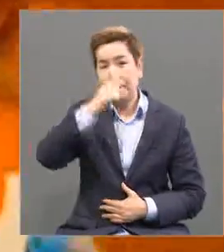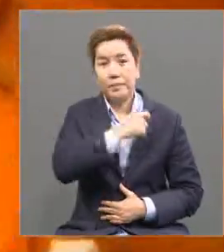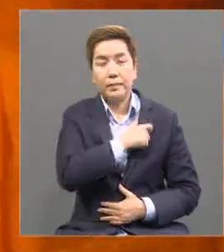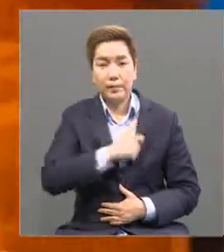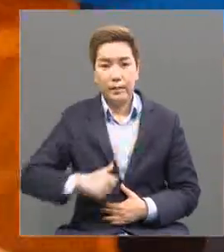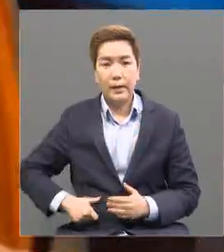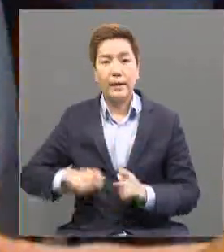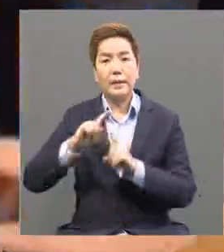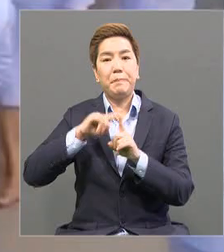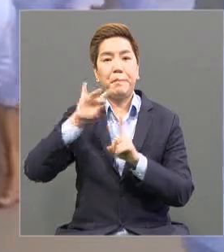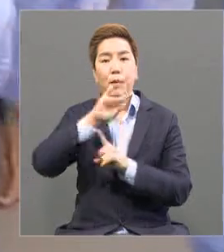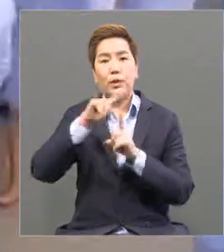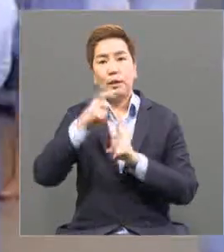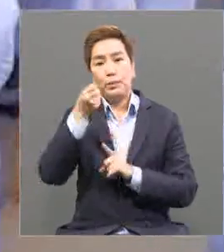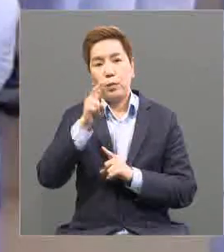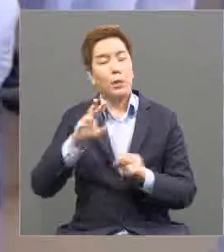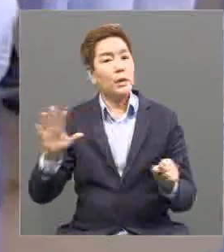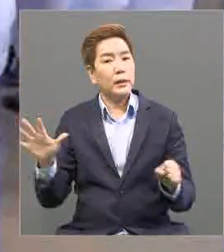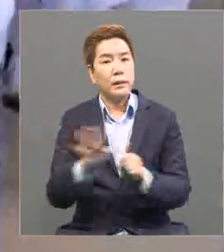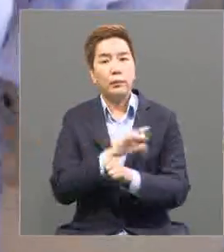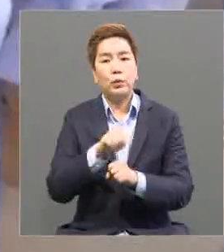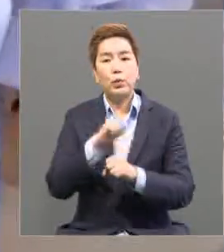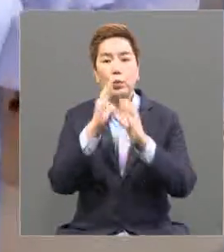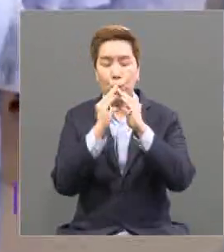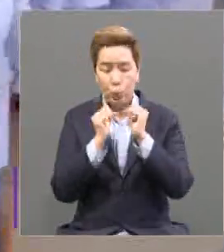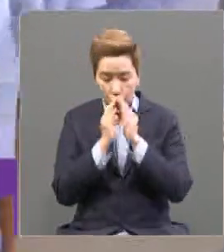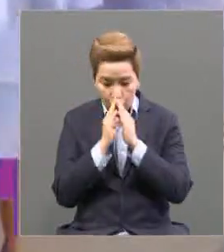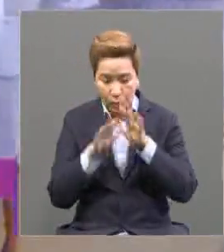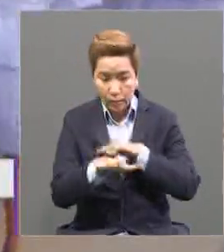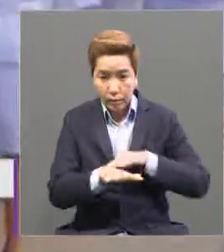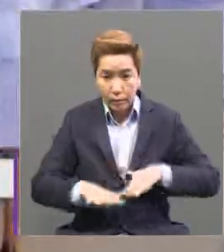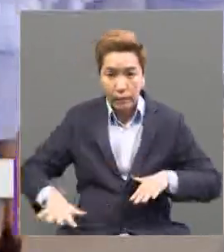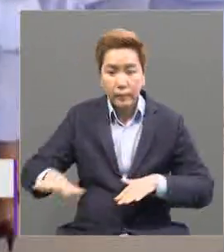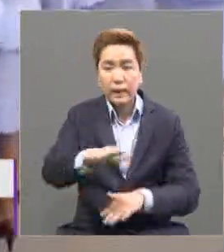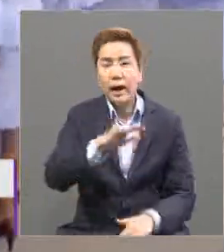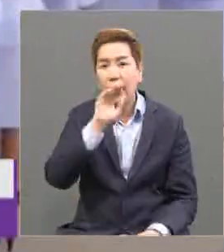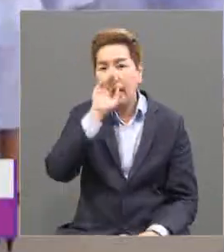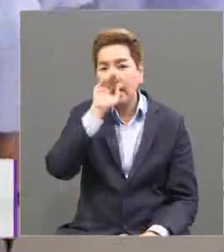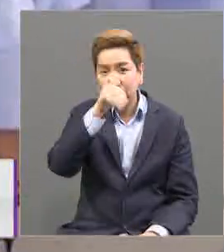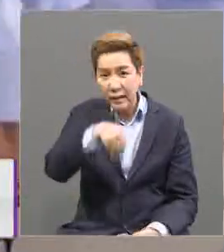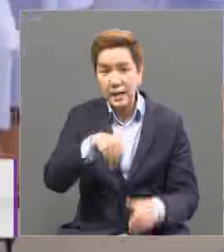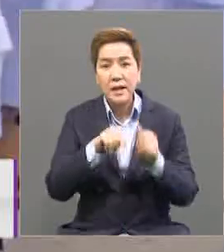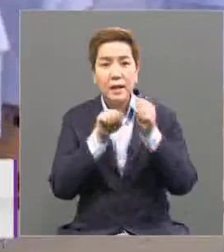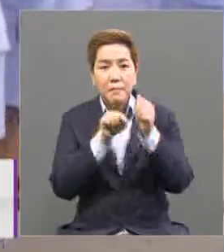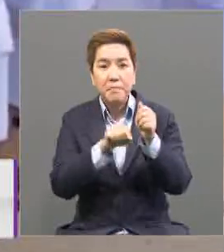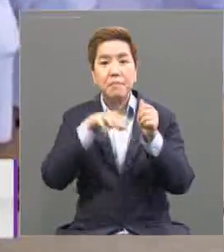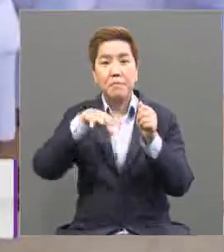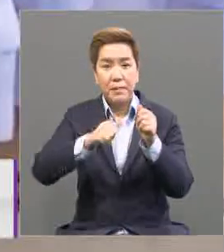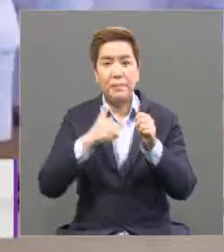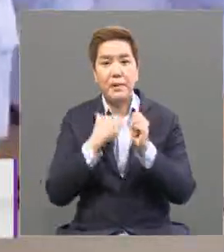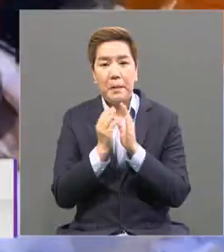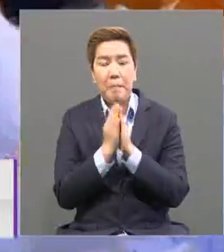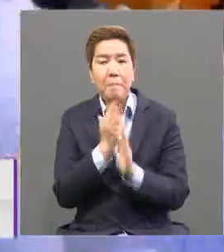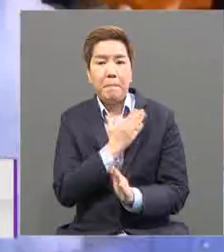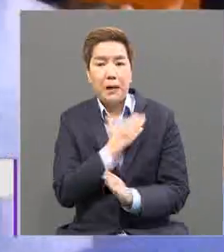าคมกันอย่างเนืองแน่นเต็มพื้นที่บริเวณวัดโค้งสนามเป้าตำบลท่าช้างอำเภอเมืองโดยมีพระสงฆ์สามเณ